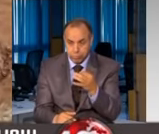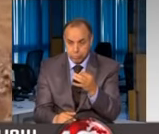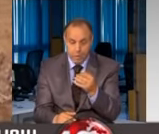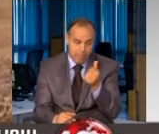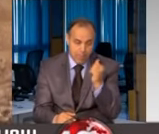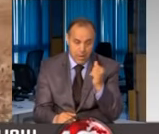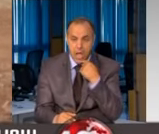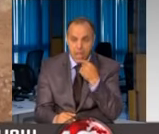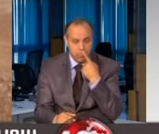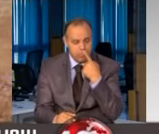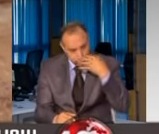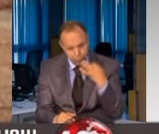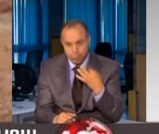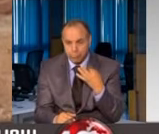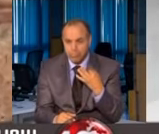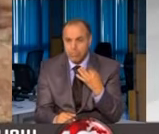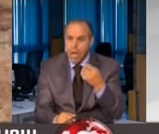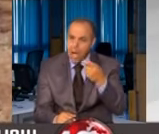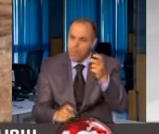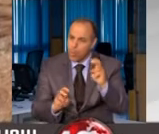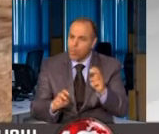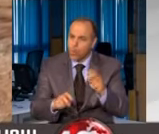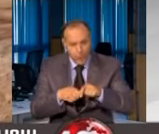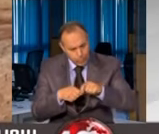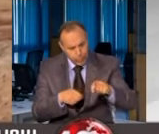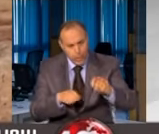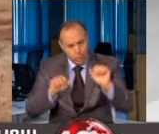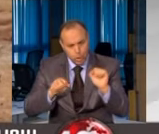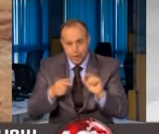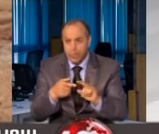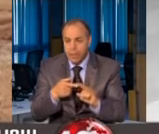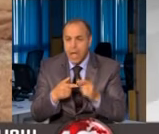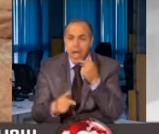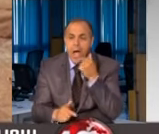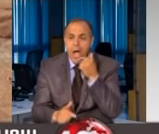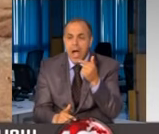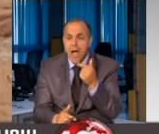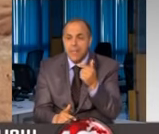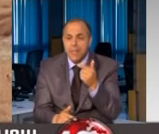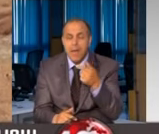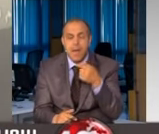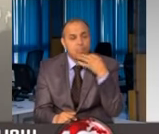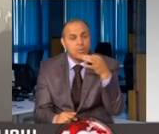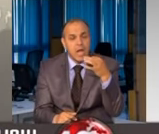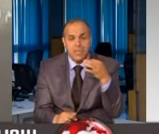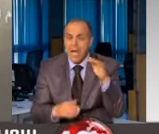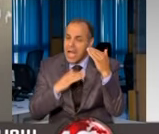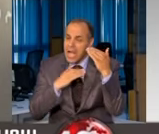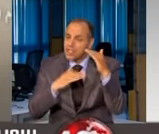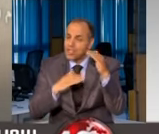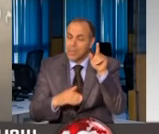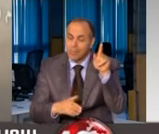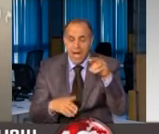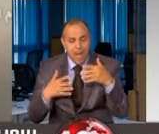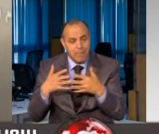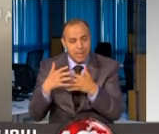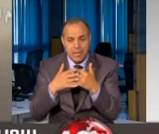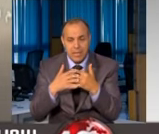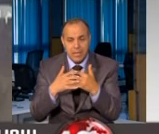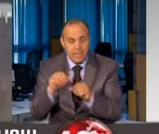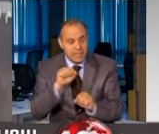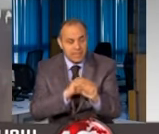أمس أنها ملتزمة باستمرار الهدنة لأطول فترة ممكنة، مضيفة على لسان المتحدث باسم خارجيتها أنها في